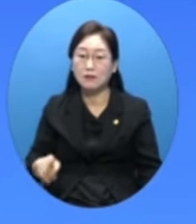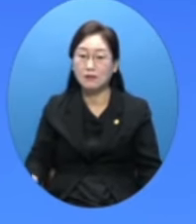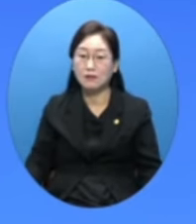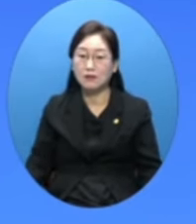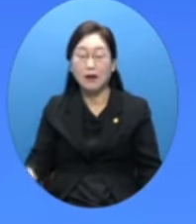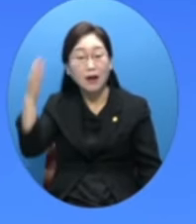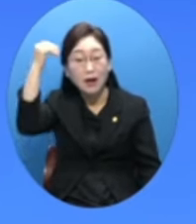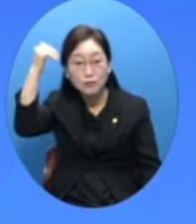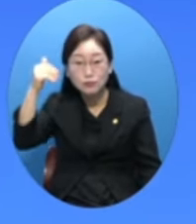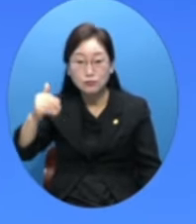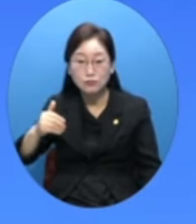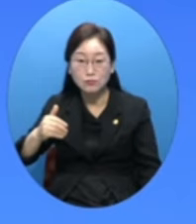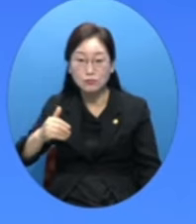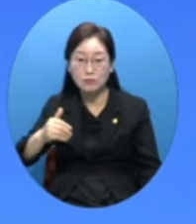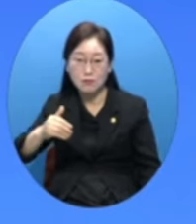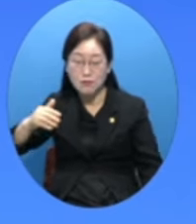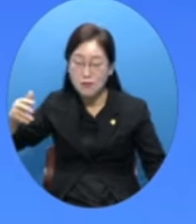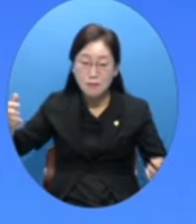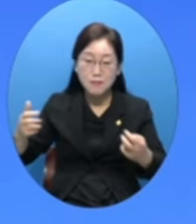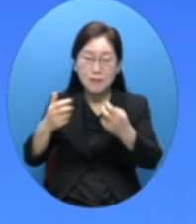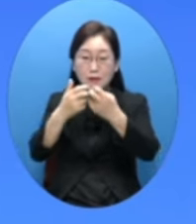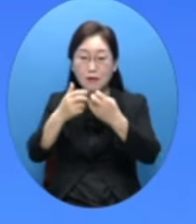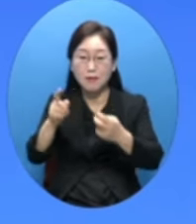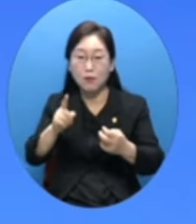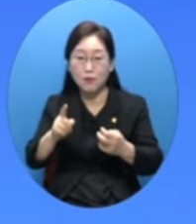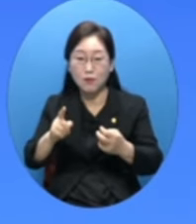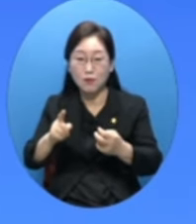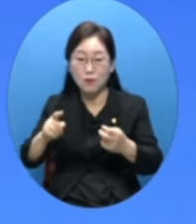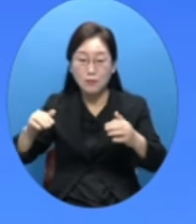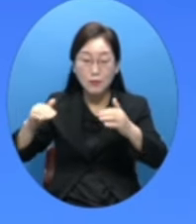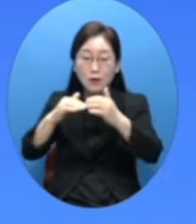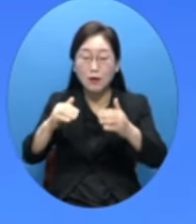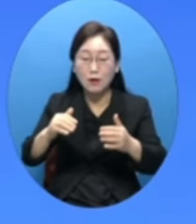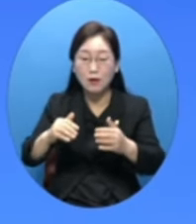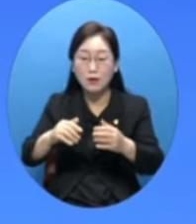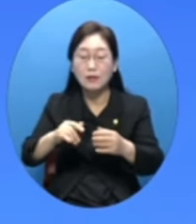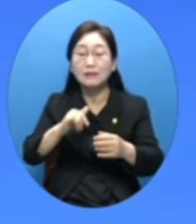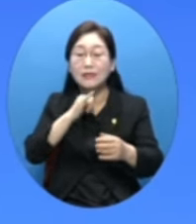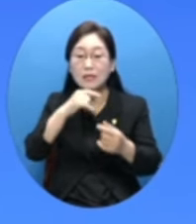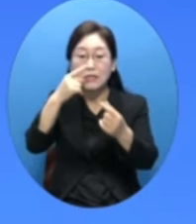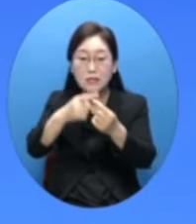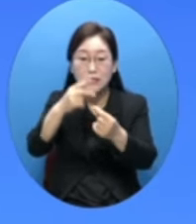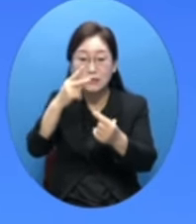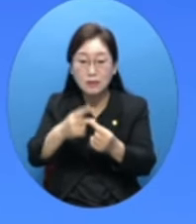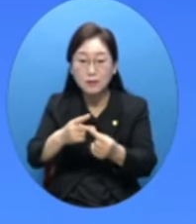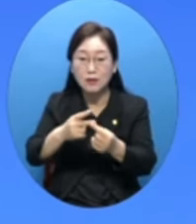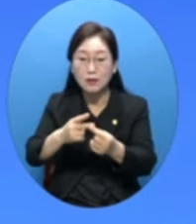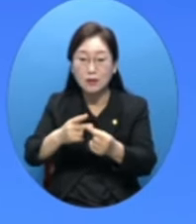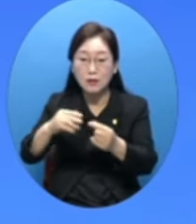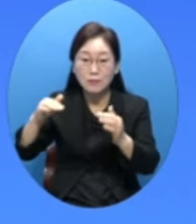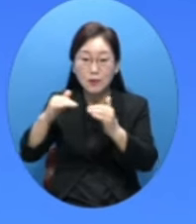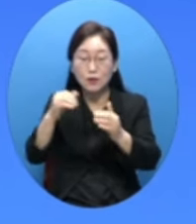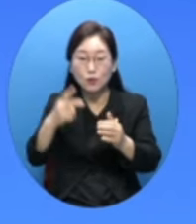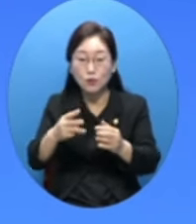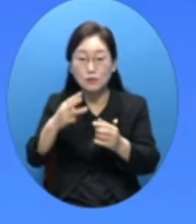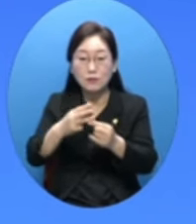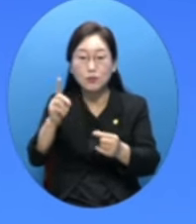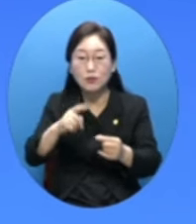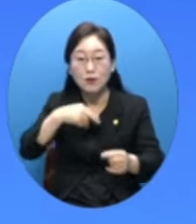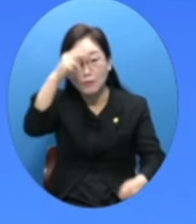사망사건 제 두 번째로 높은 것이 자살 다음에 음주로 인해서 만취한 사람들이 사람을 죽이는